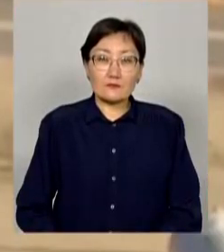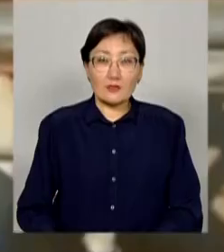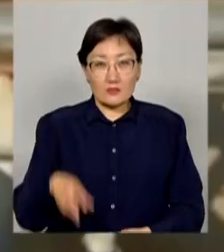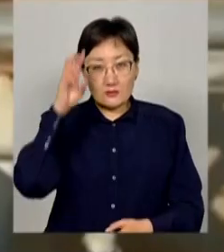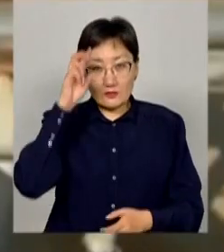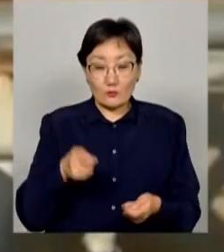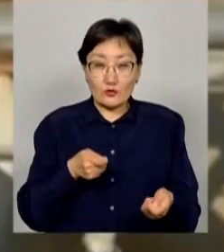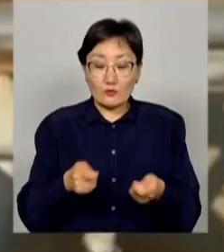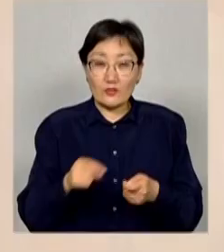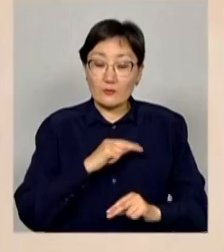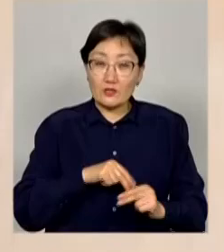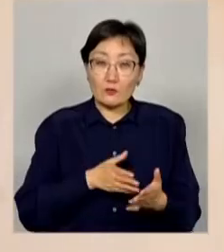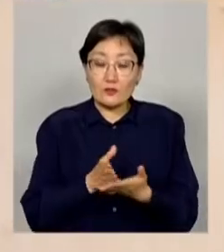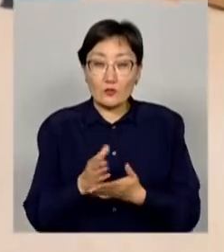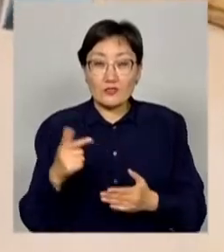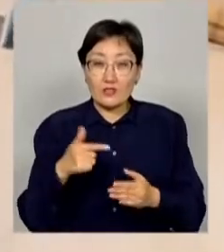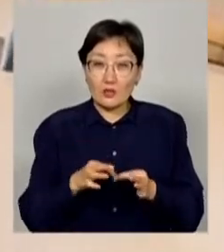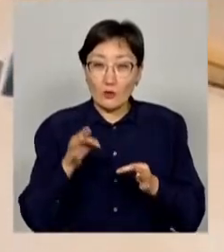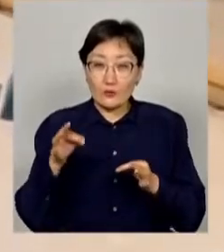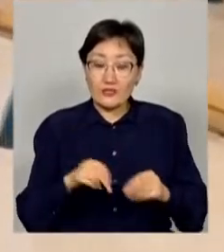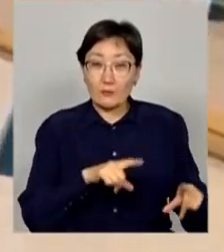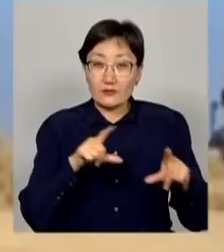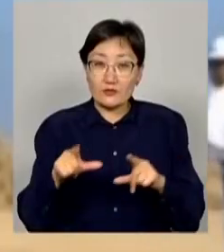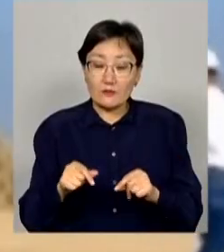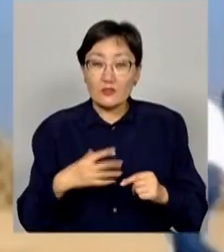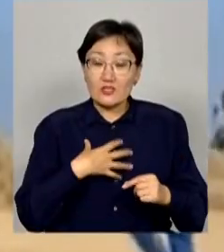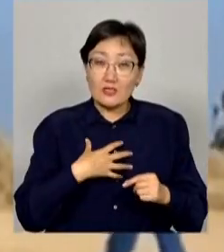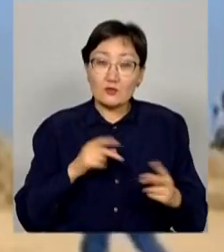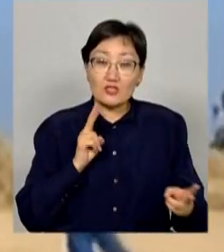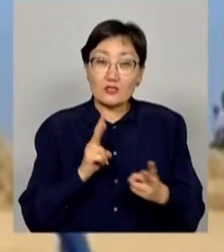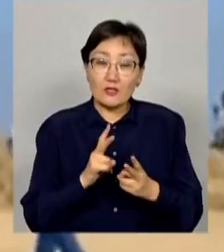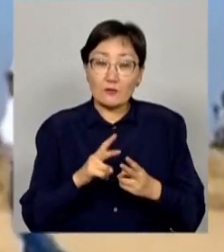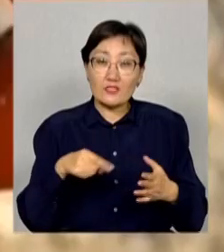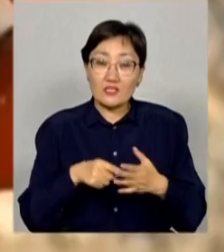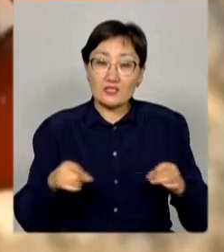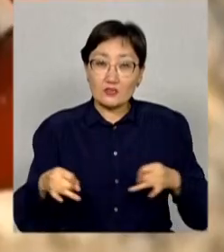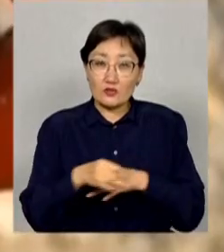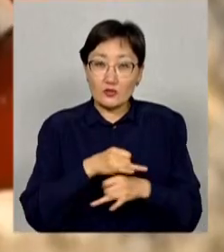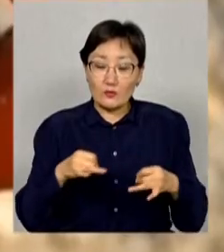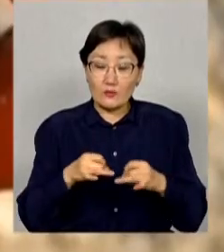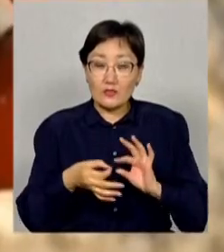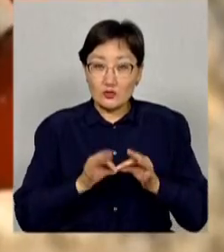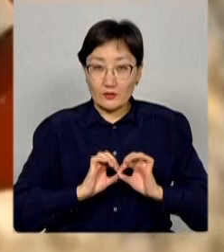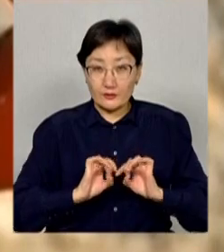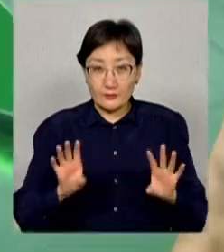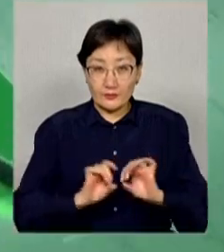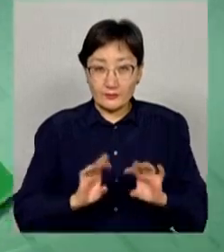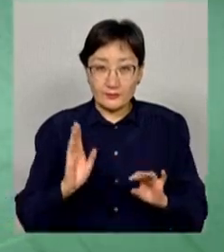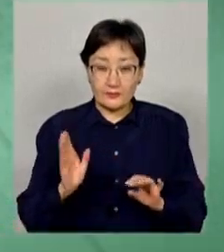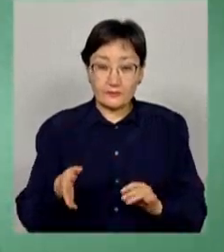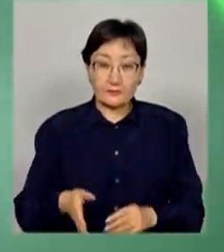Мемлекет басшысы жұмыс сапарымен Атырау облысына барды. Келелі кездесуде көтерілген мәселелер туралы сәлден